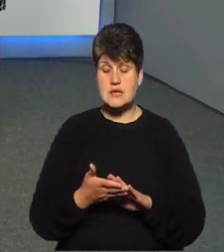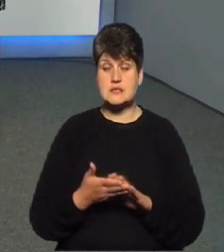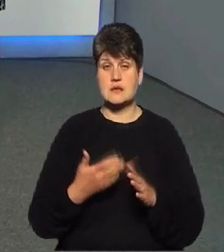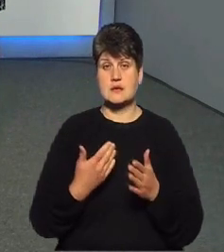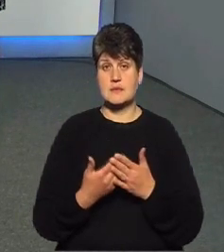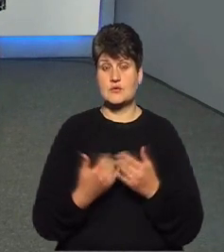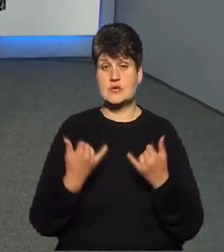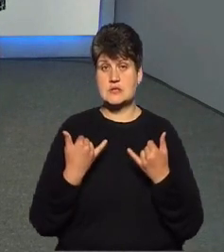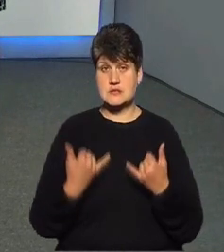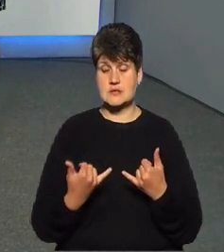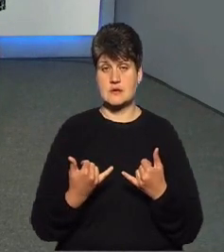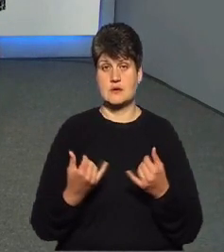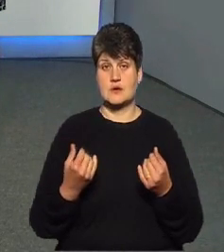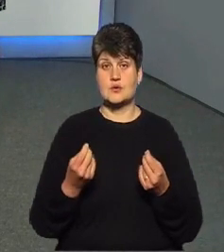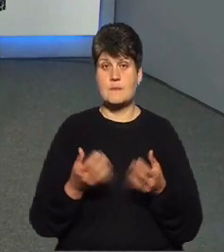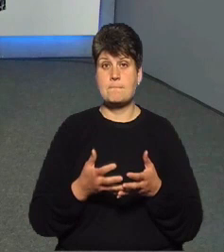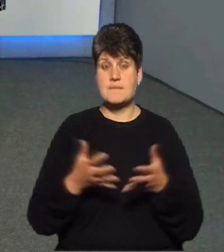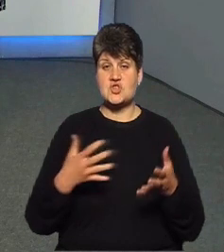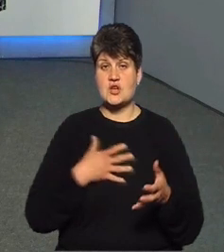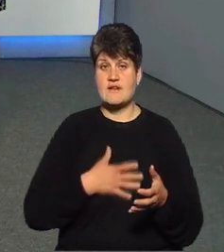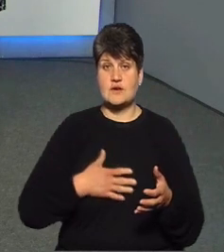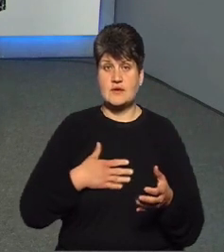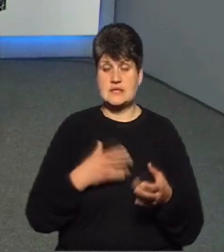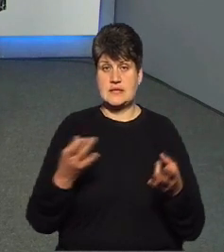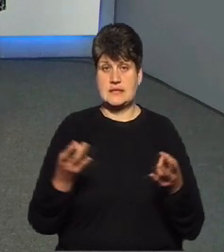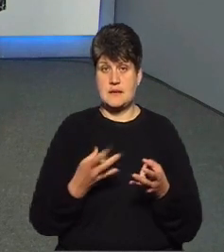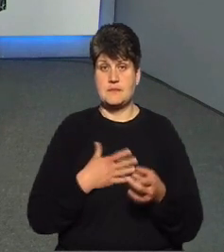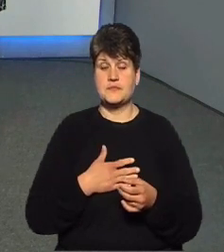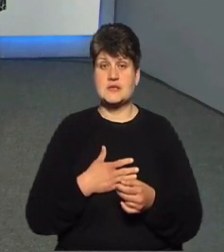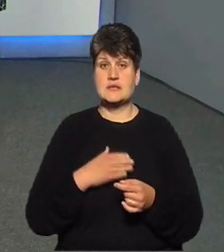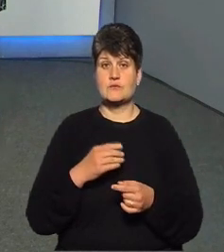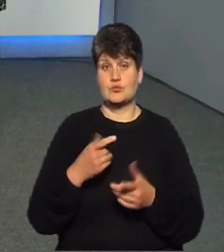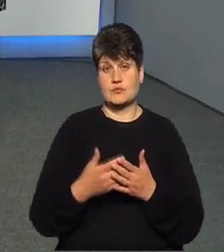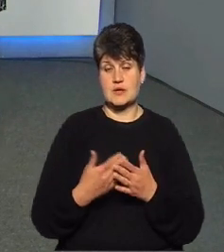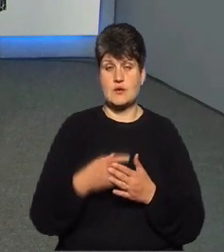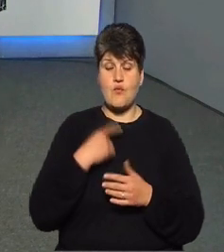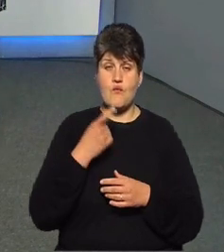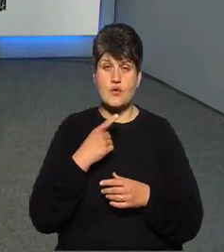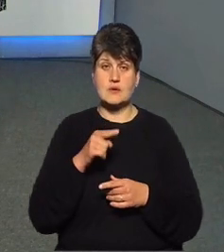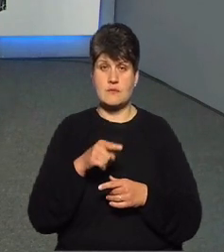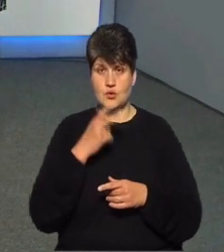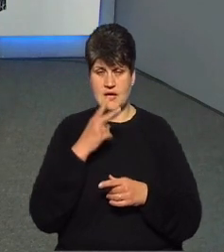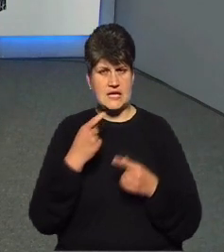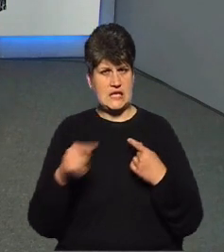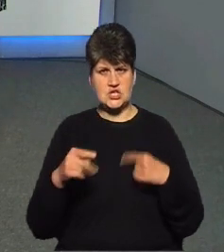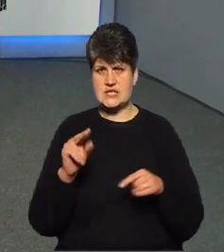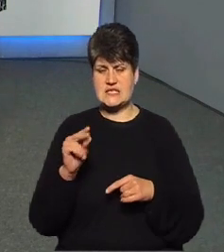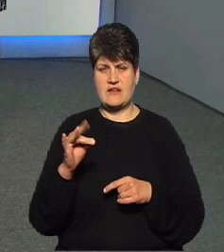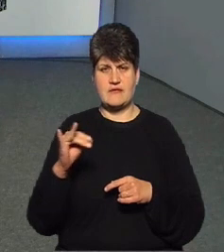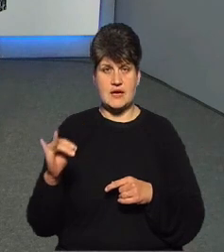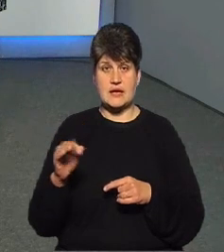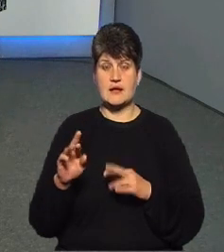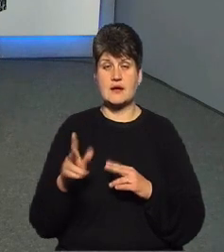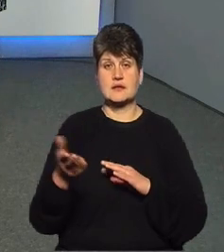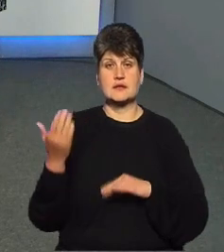більше хвилюватися і переживати, тому що статистика нам показує зовсім інші цифри, як тоді, півтора роки тому.